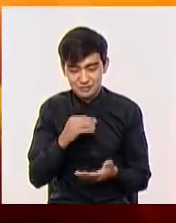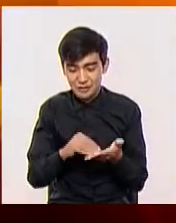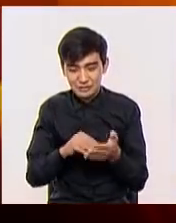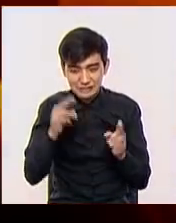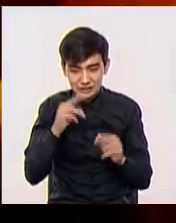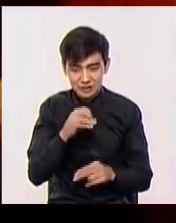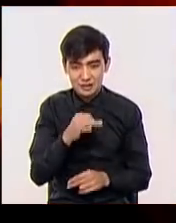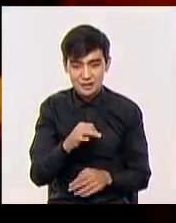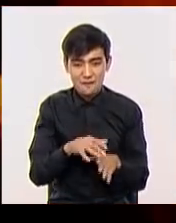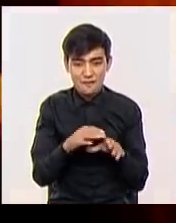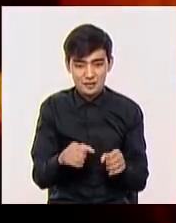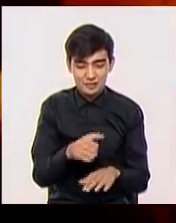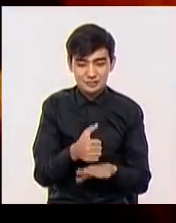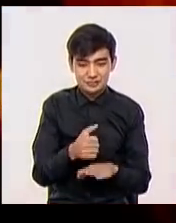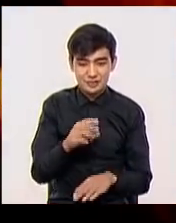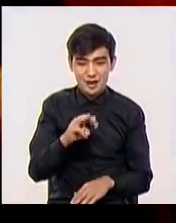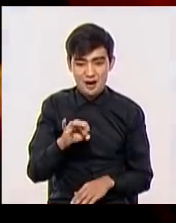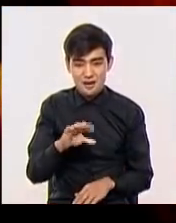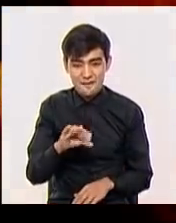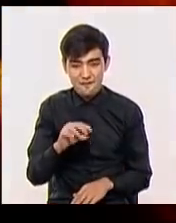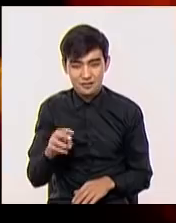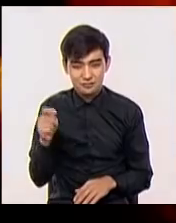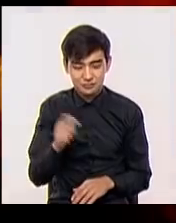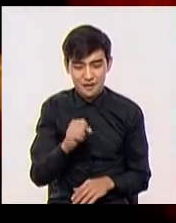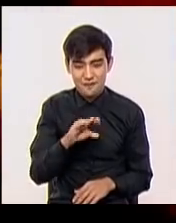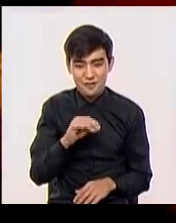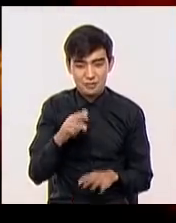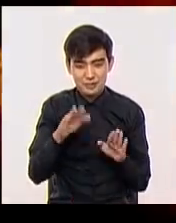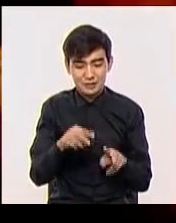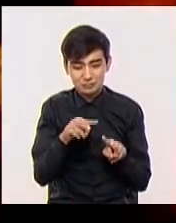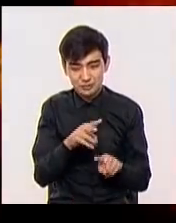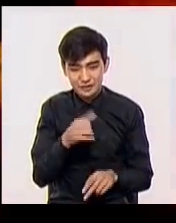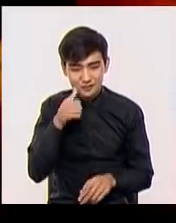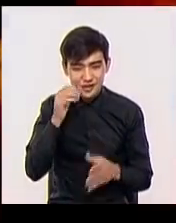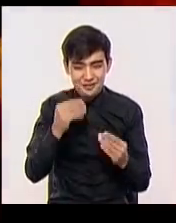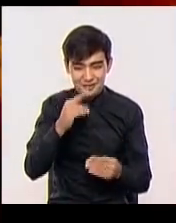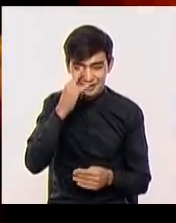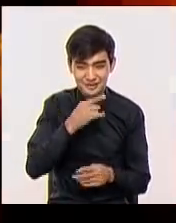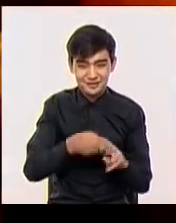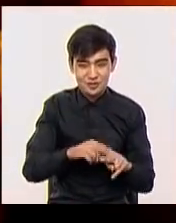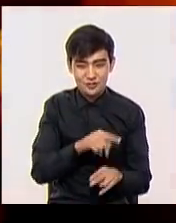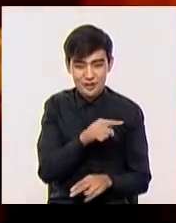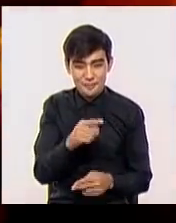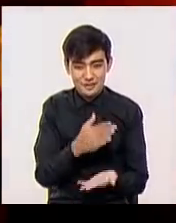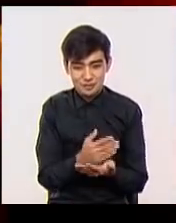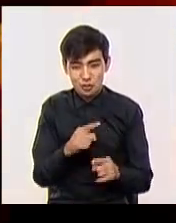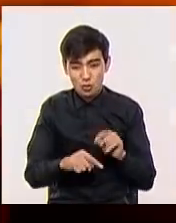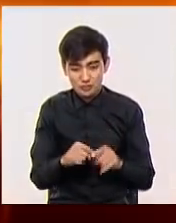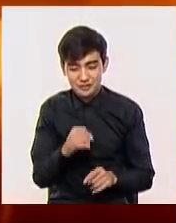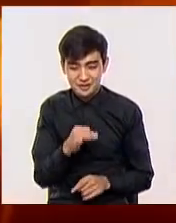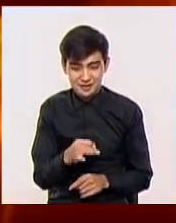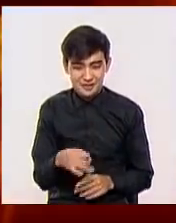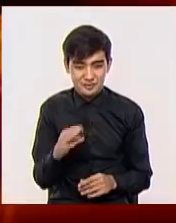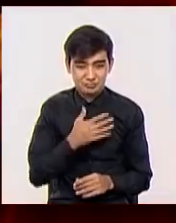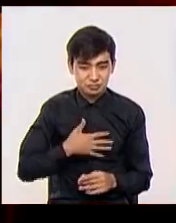әлем елдері билік басына талибандар келген Ауғанстан жаққа қарайлап, кешелі бері қазақстандықтарда ондағы қандастардың жайына